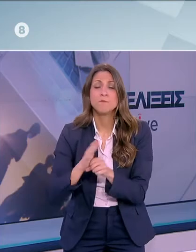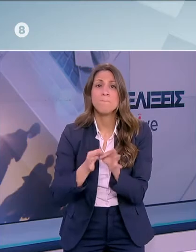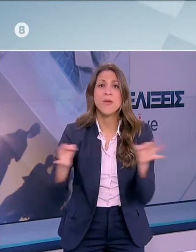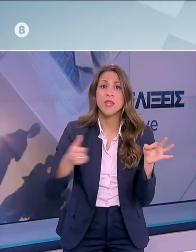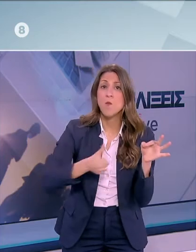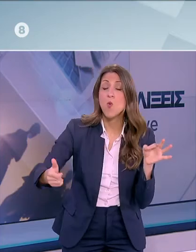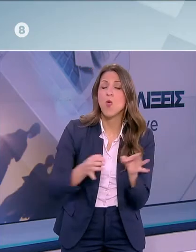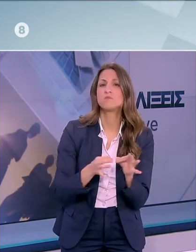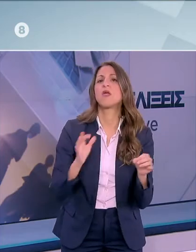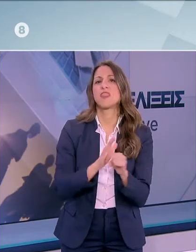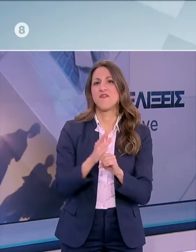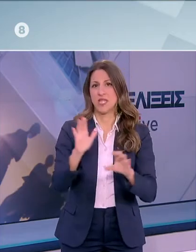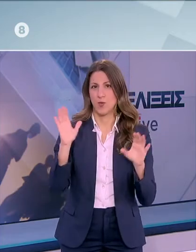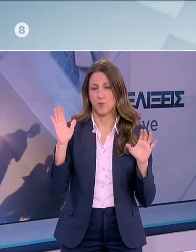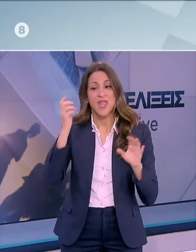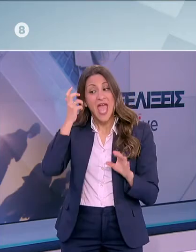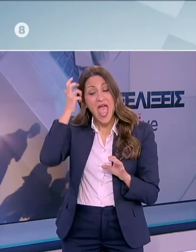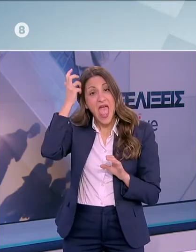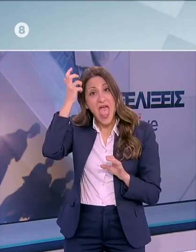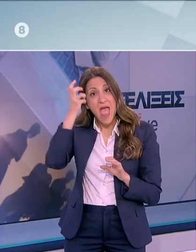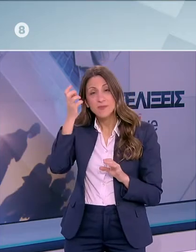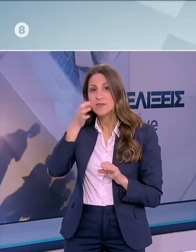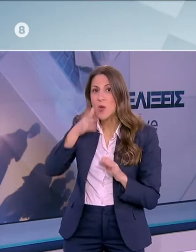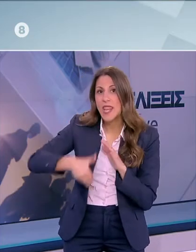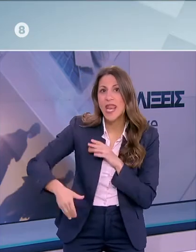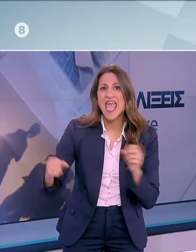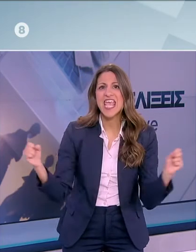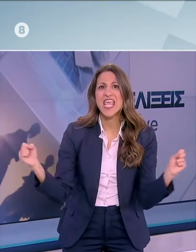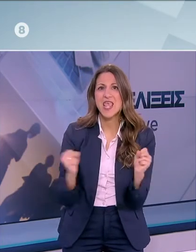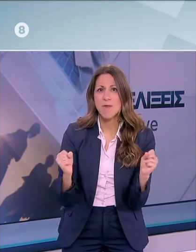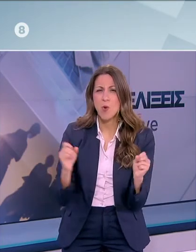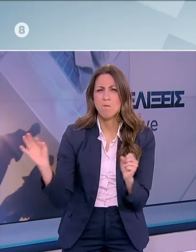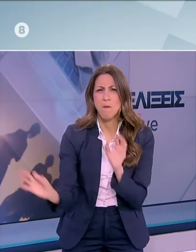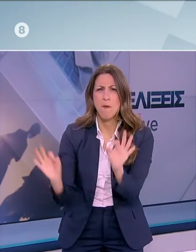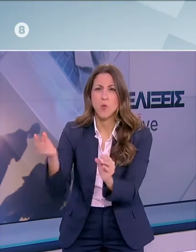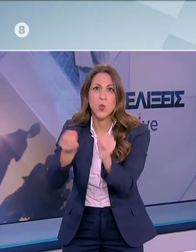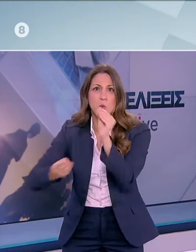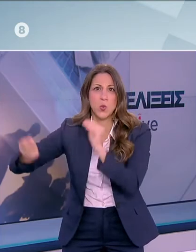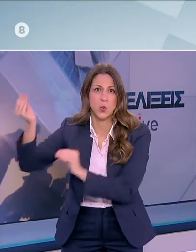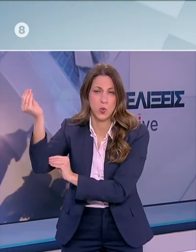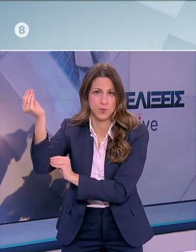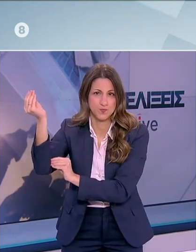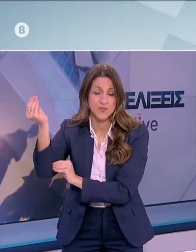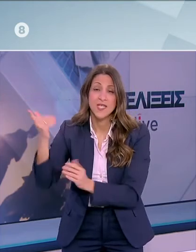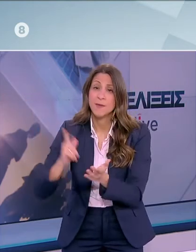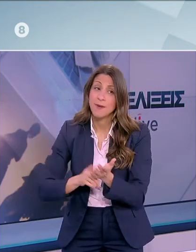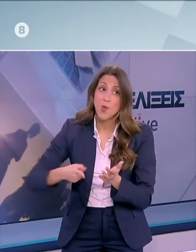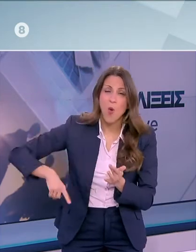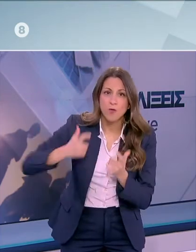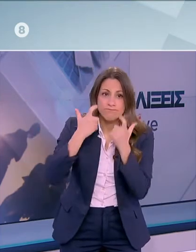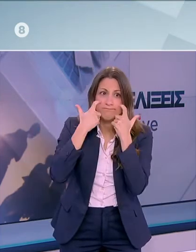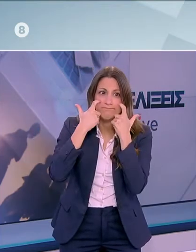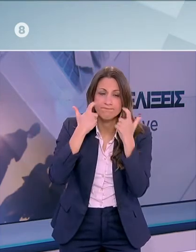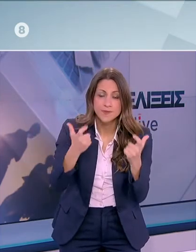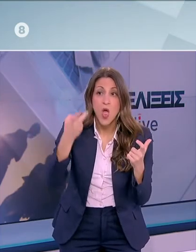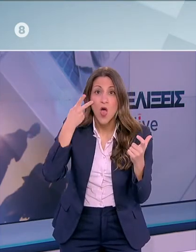επιστήμονες τονίζουν την πιθανότητα πιο σημαντικών επιδημιών τον χειμώνα σε σχέση με το καλοκαίρι και την ανάγκη συνεχούς επαγρύπνησης και επιτήρησης